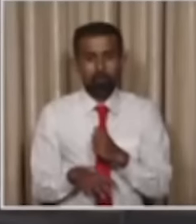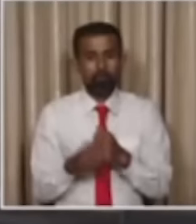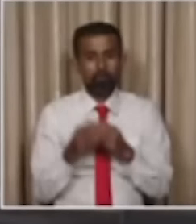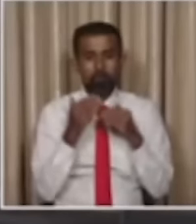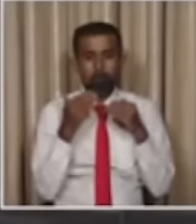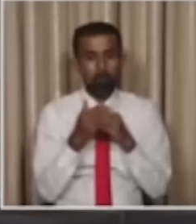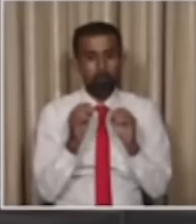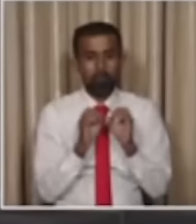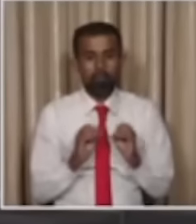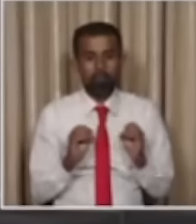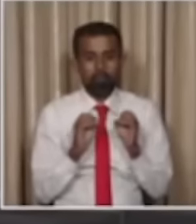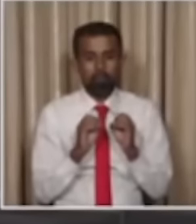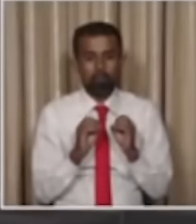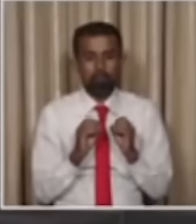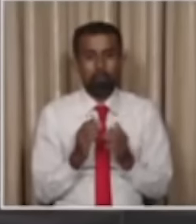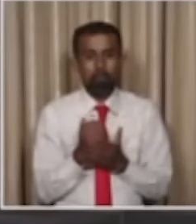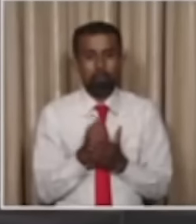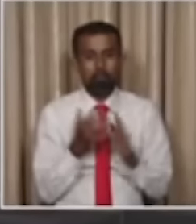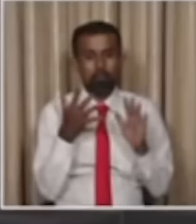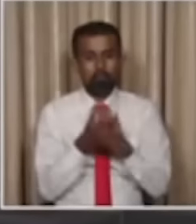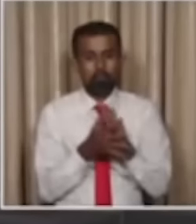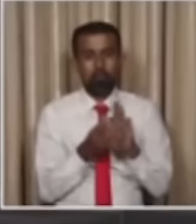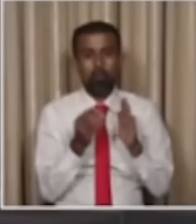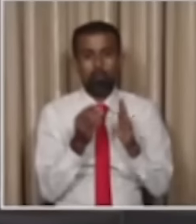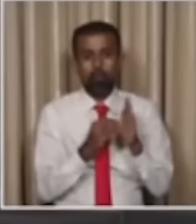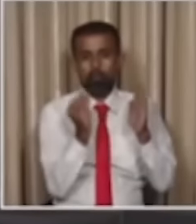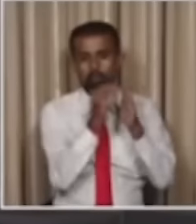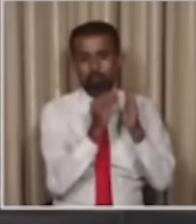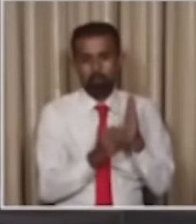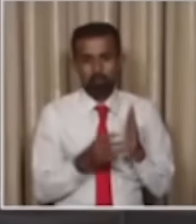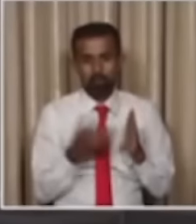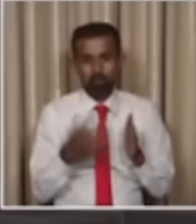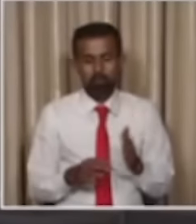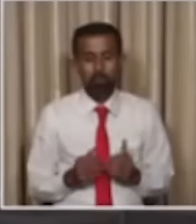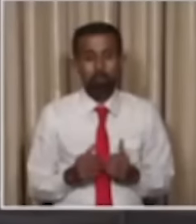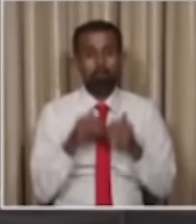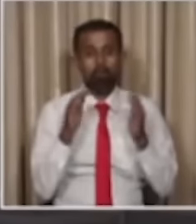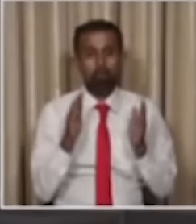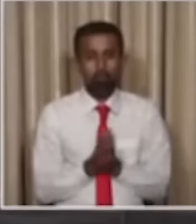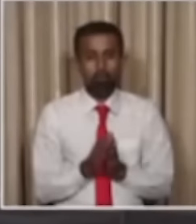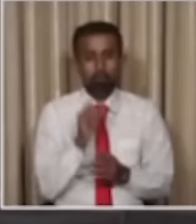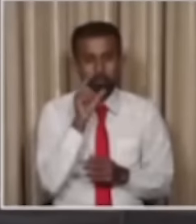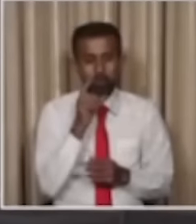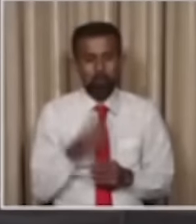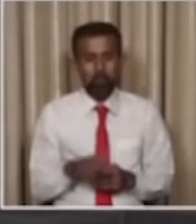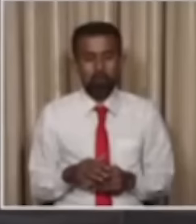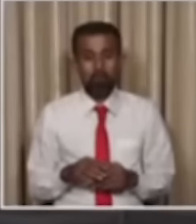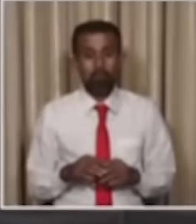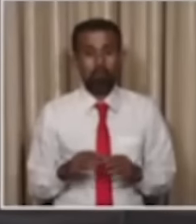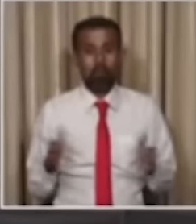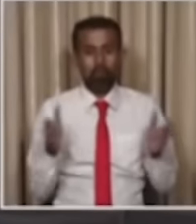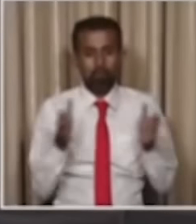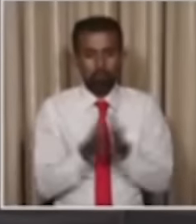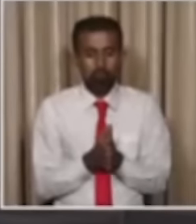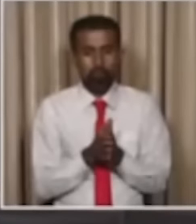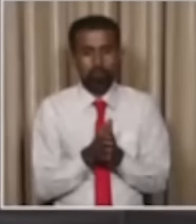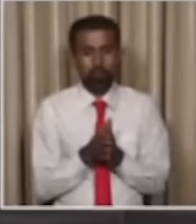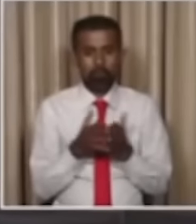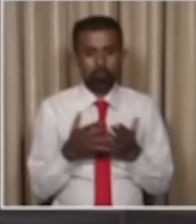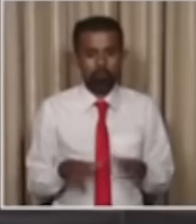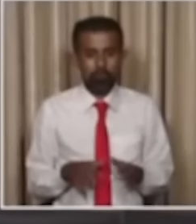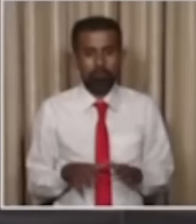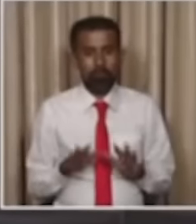නැතුව හැම අතපසුවීමම ඒකේ පෙන්නනවා. ඉතින් මේ සියලු දේ බලලා ඔක්කොම එකට එකතු වෙලා